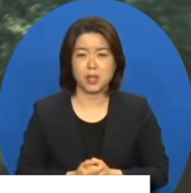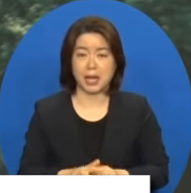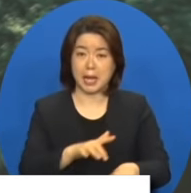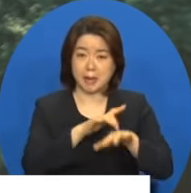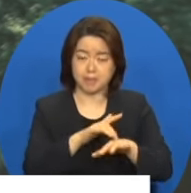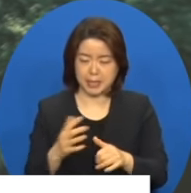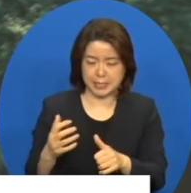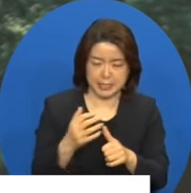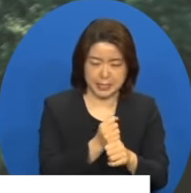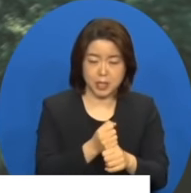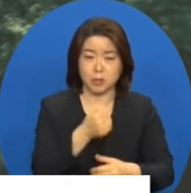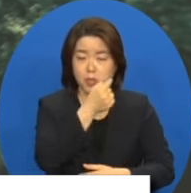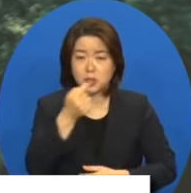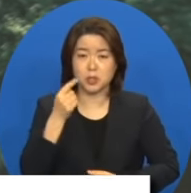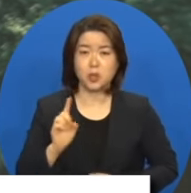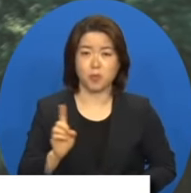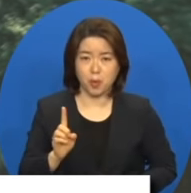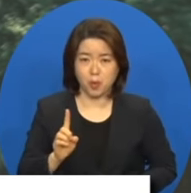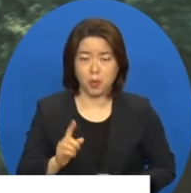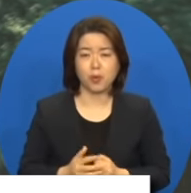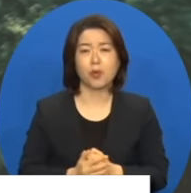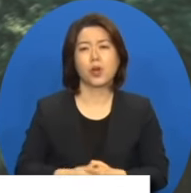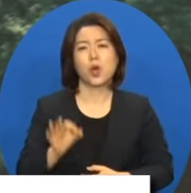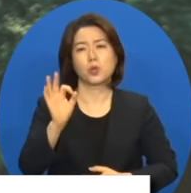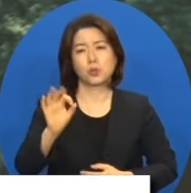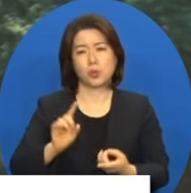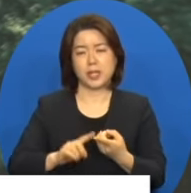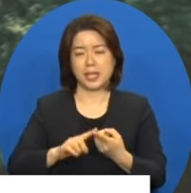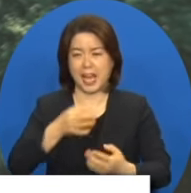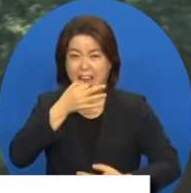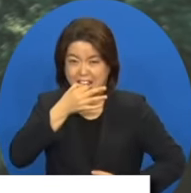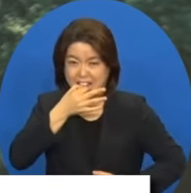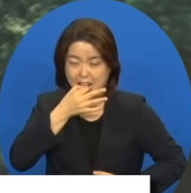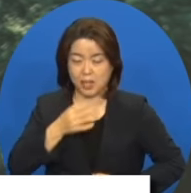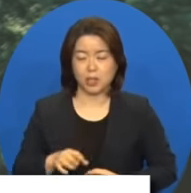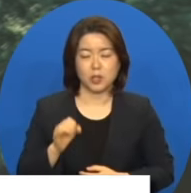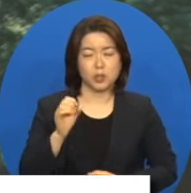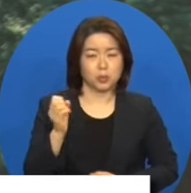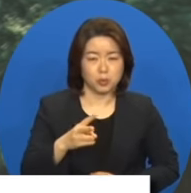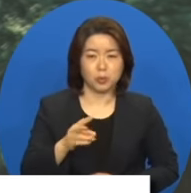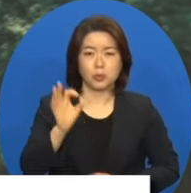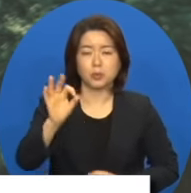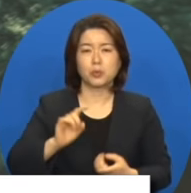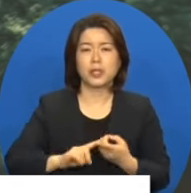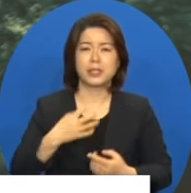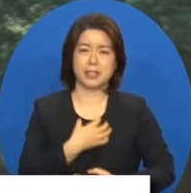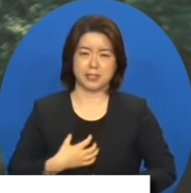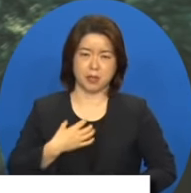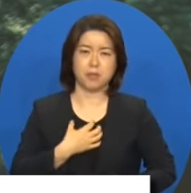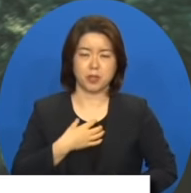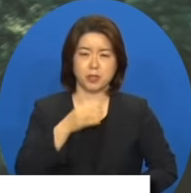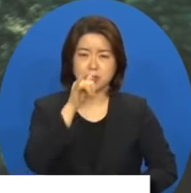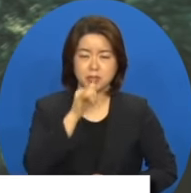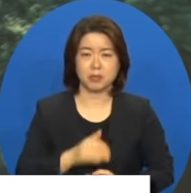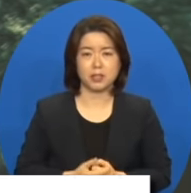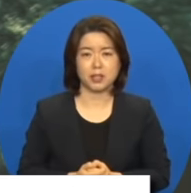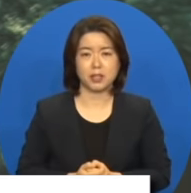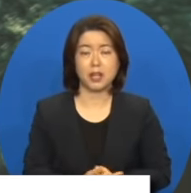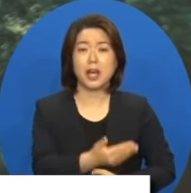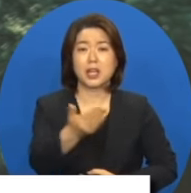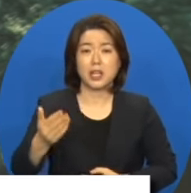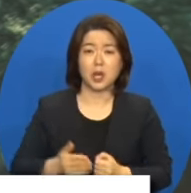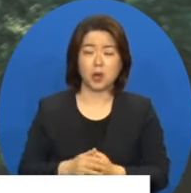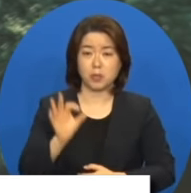마귀에게 사로잡힌 증거가 돈에 대한 탐심, 또 돈에 대한 염려입니다. 여러분이